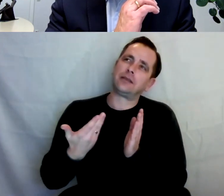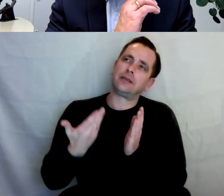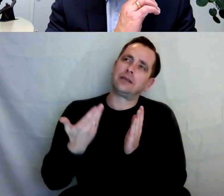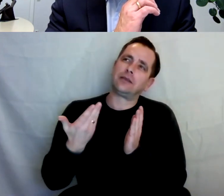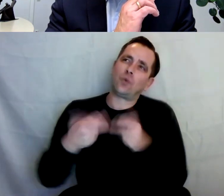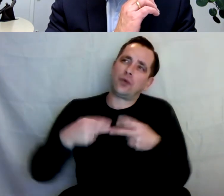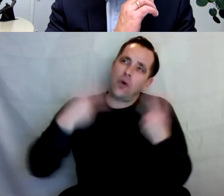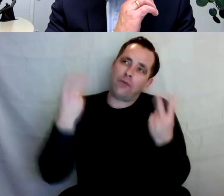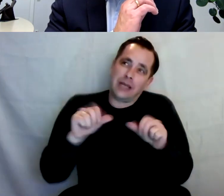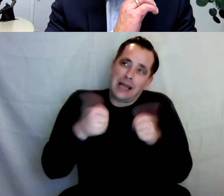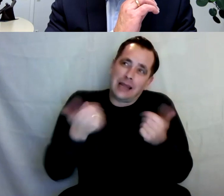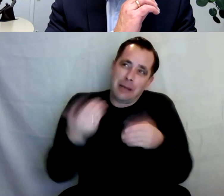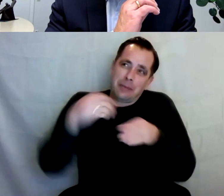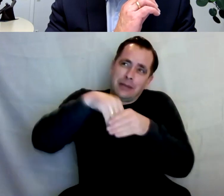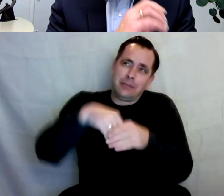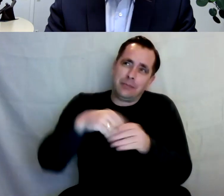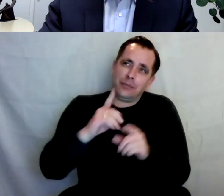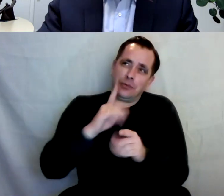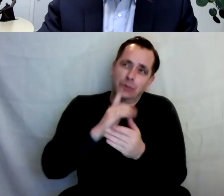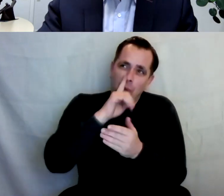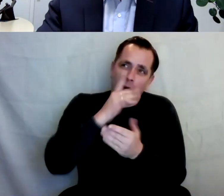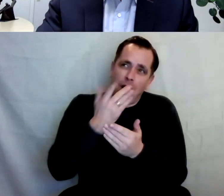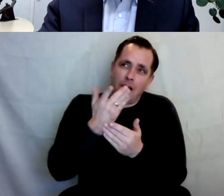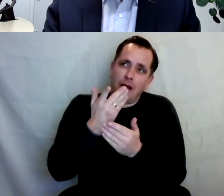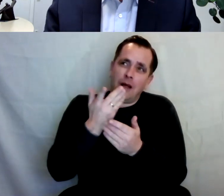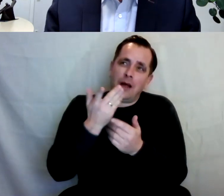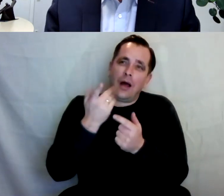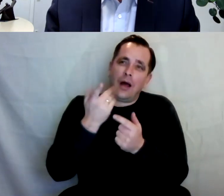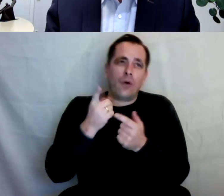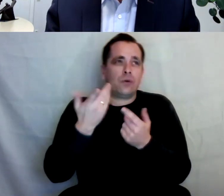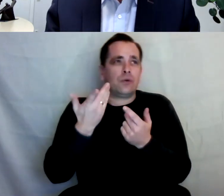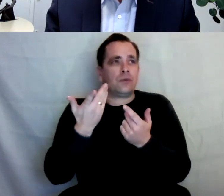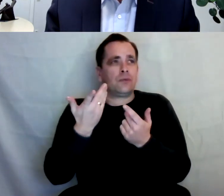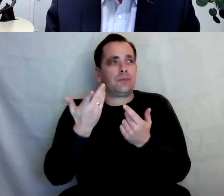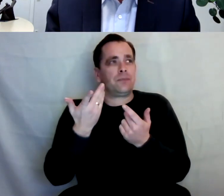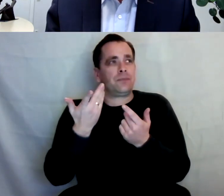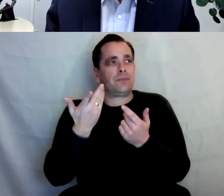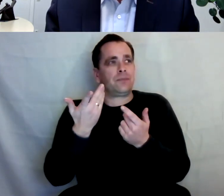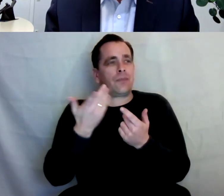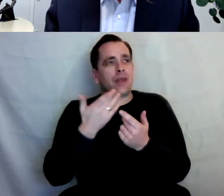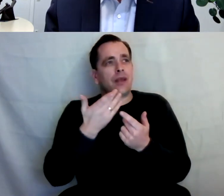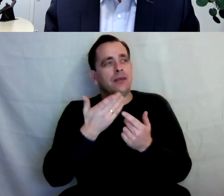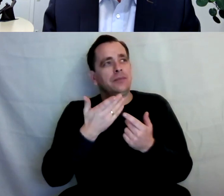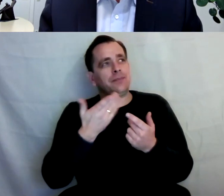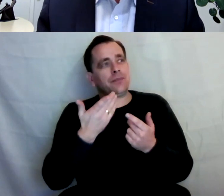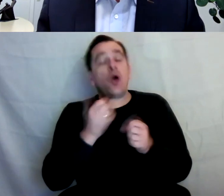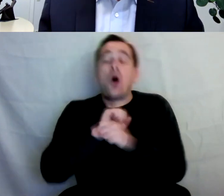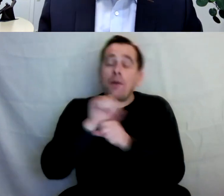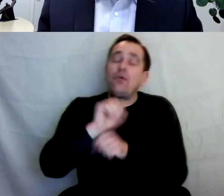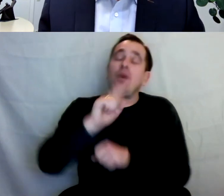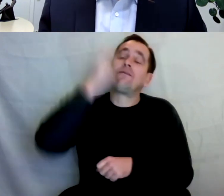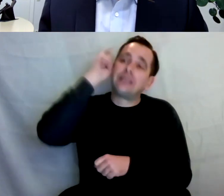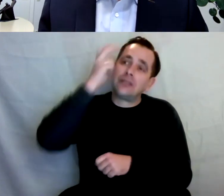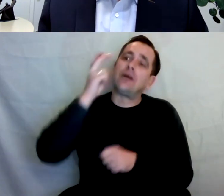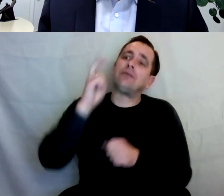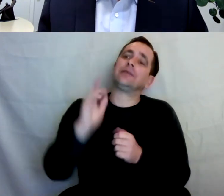auch an den wissenschaftlichen Erkenntnissen vorbei. Und das erlebt jeder, der, obwohl alle wissenschaftlichen Erkenntnisse sagen, dass